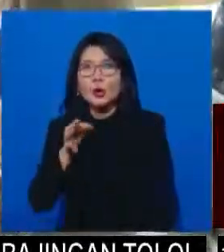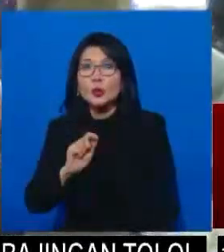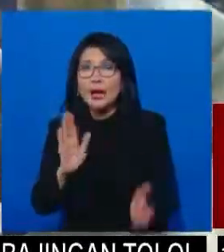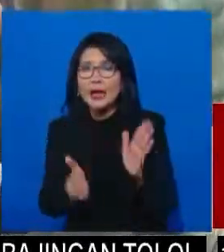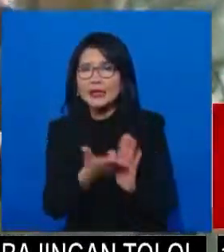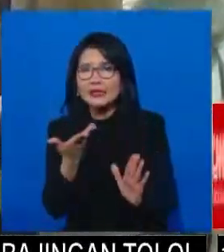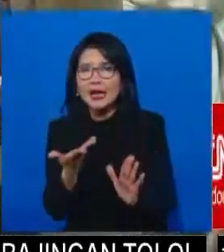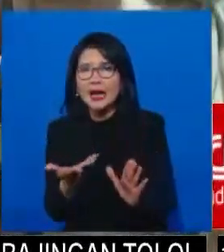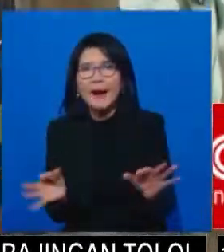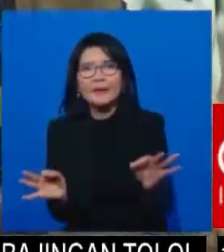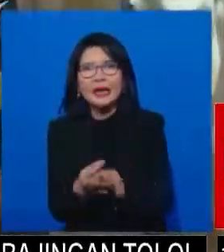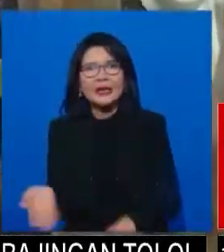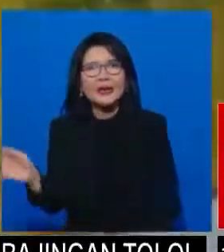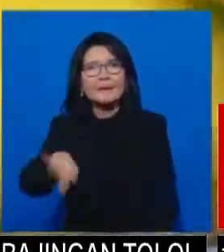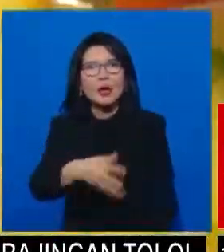mendekati perairan Laut Jawa.